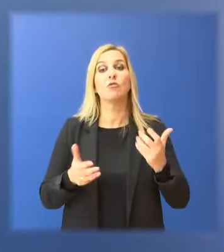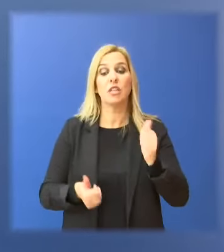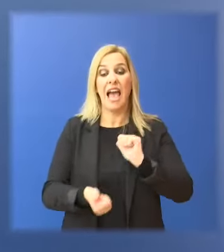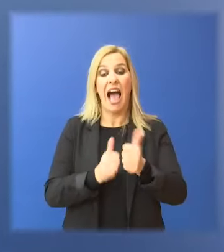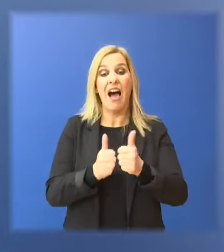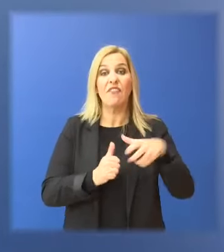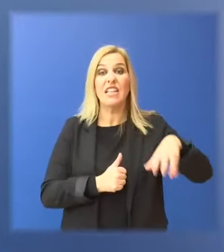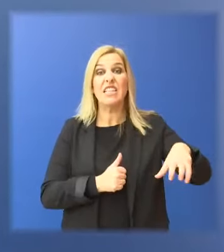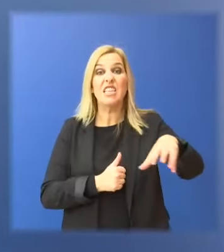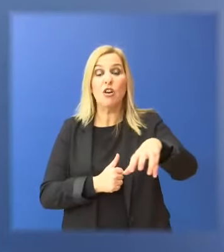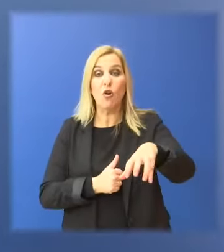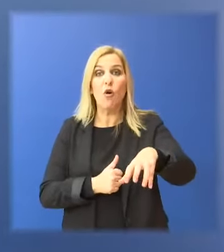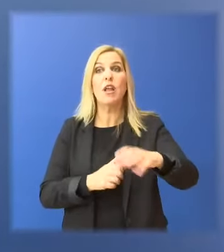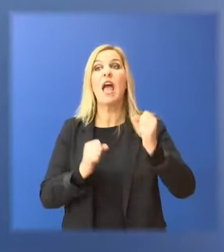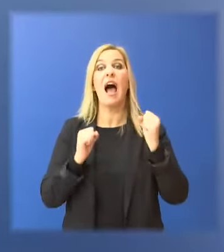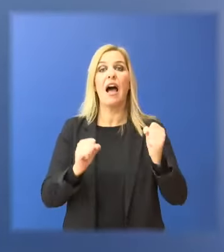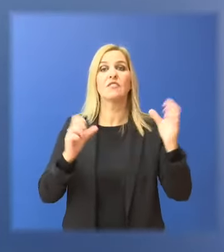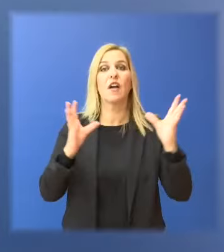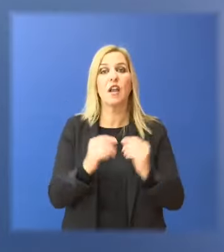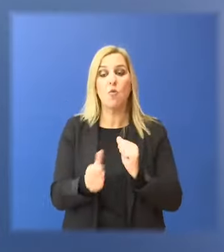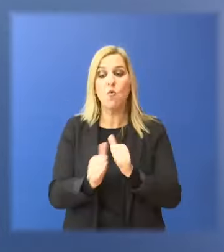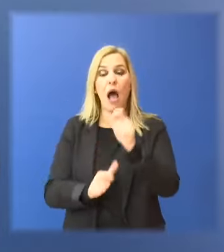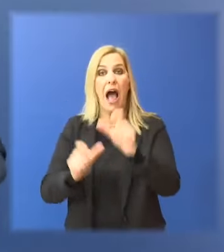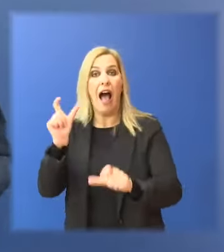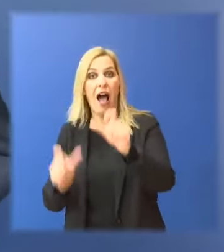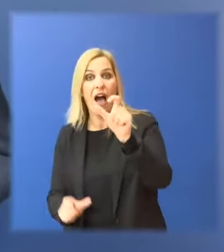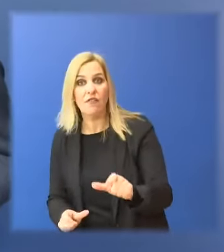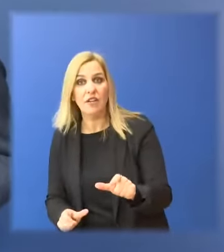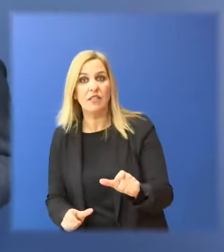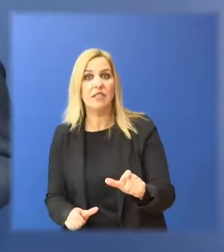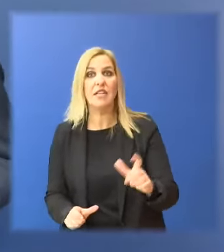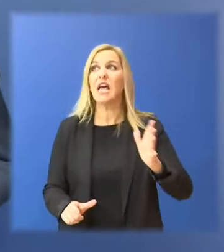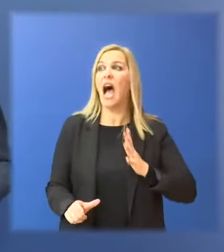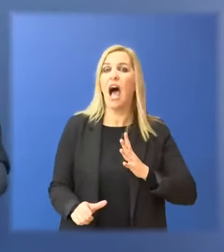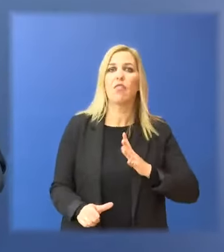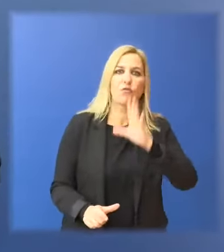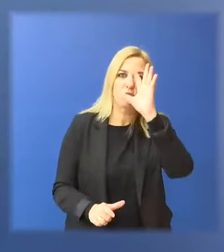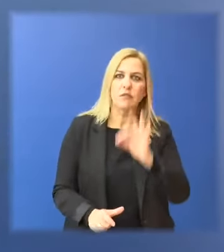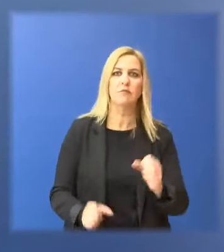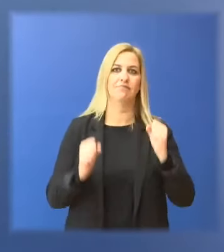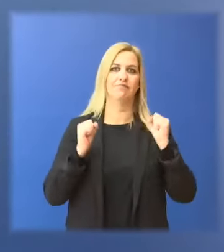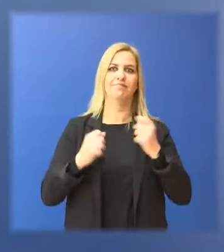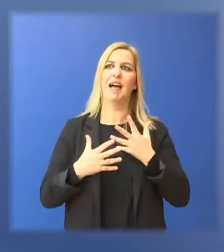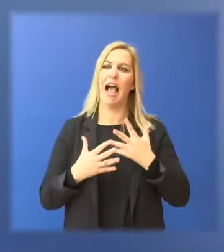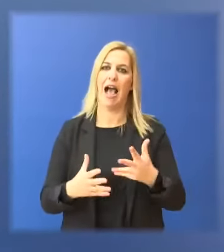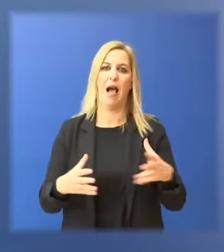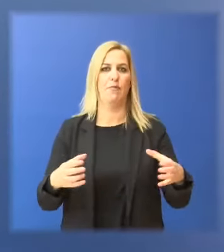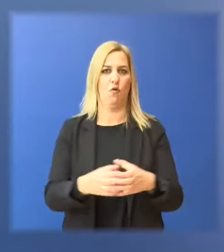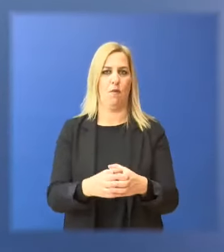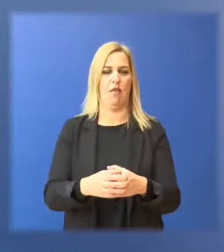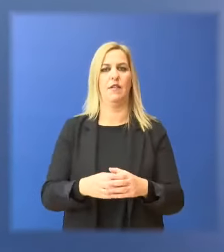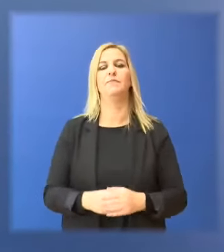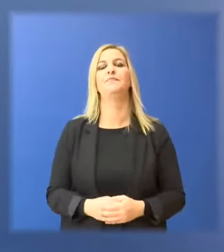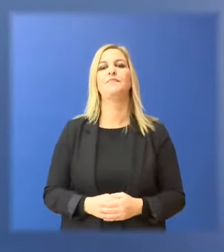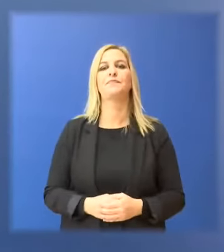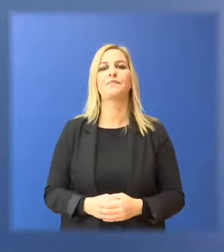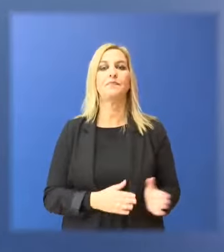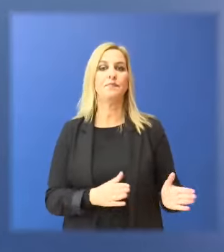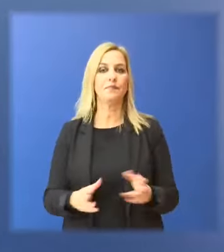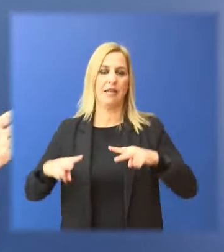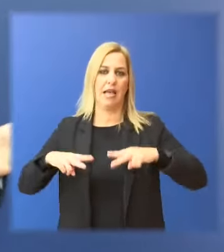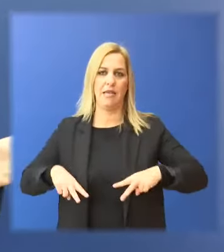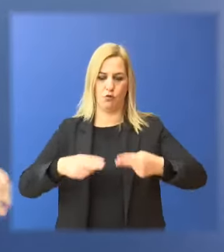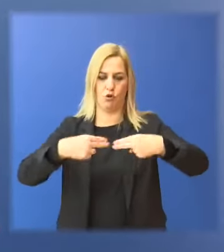χώροι με ασφάλεια στους αθλητές και σε όλους τους υγιείς φιλάθλους. Παρουσιάστηκε στο Υπουργικό